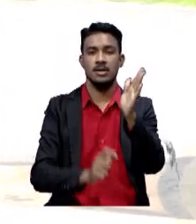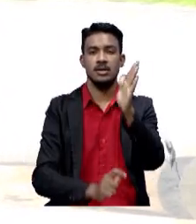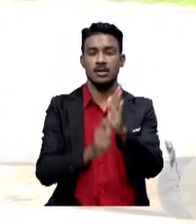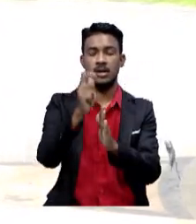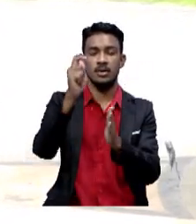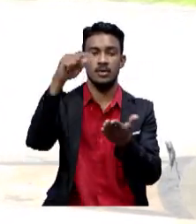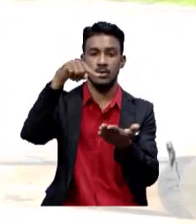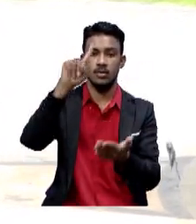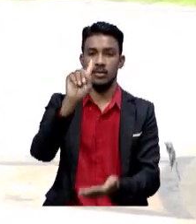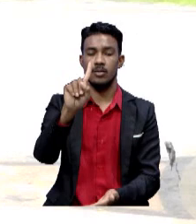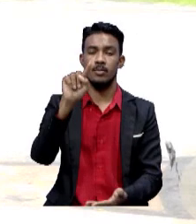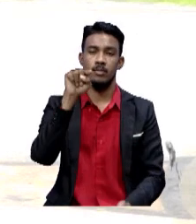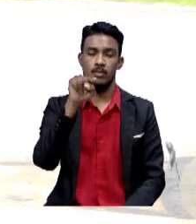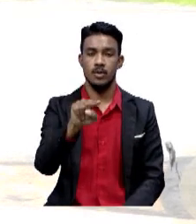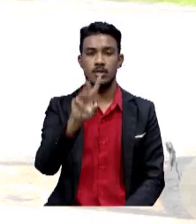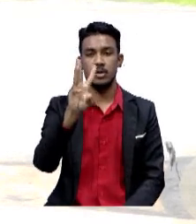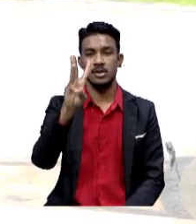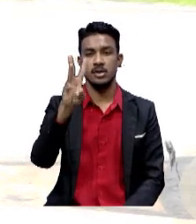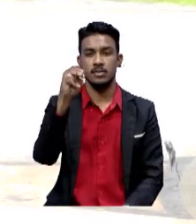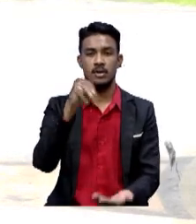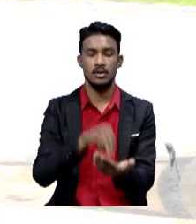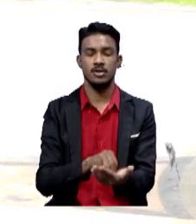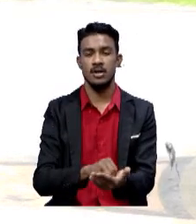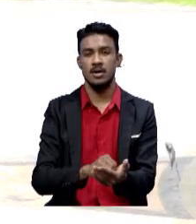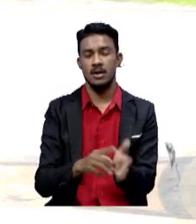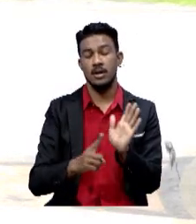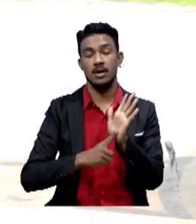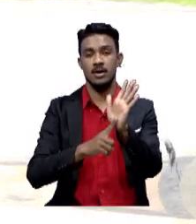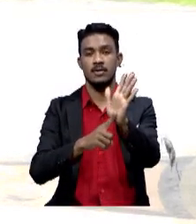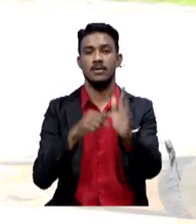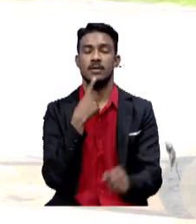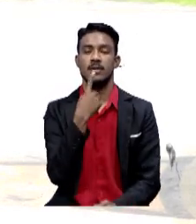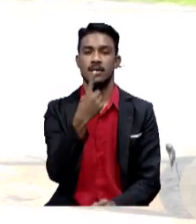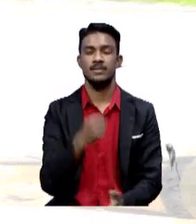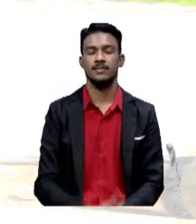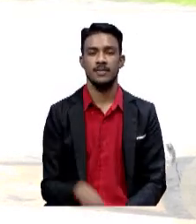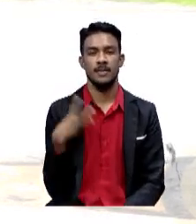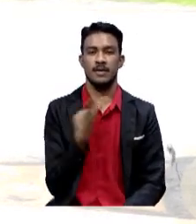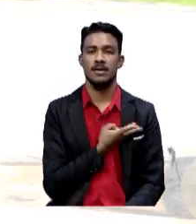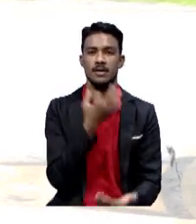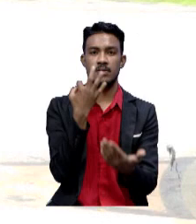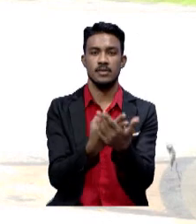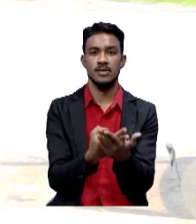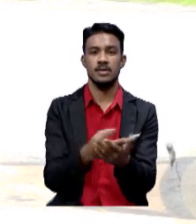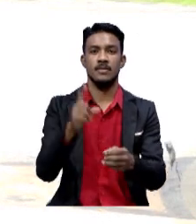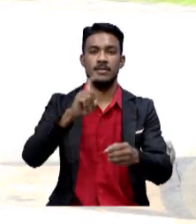tu seis bilions. Entau ne hatur saya dah turu kata kita ne fundu petrolifirus nene